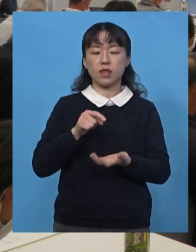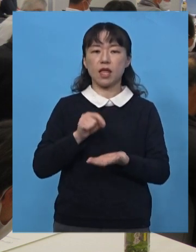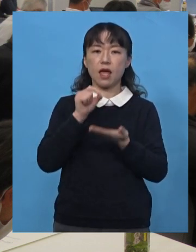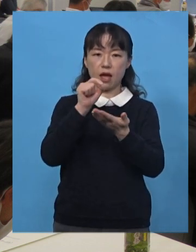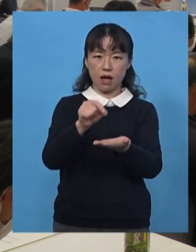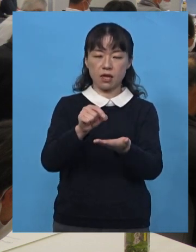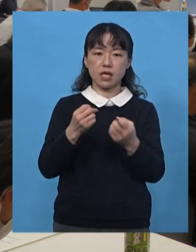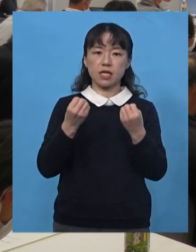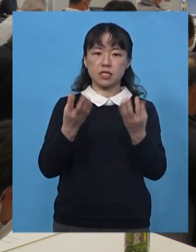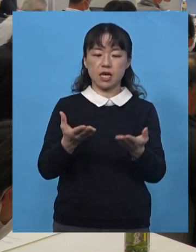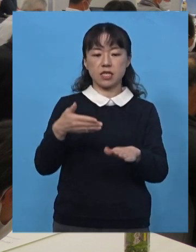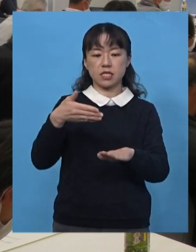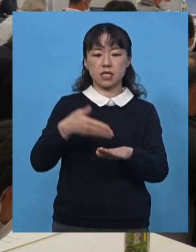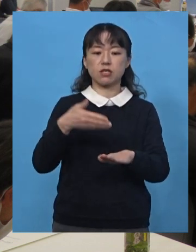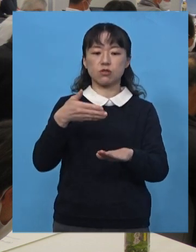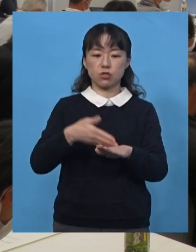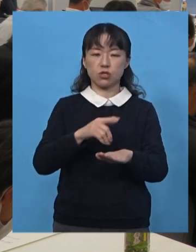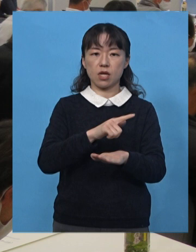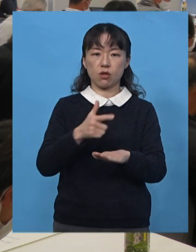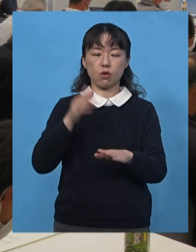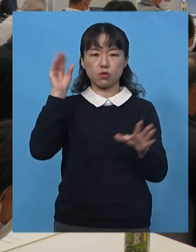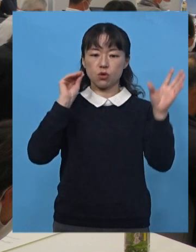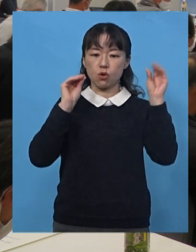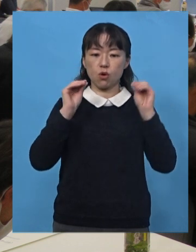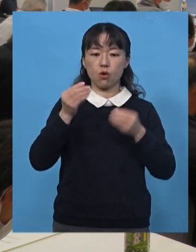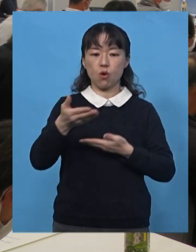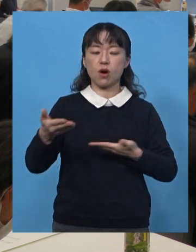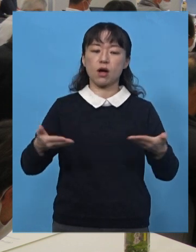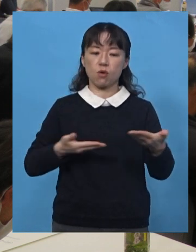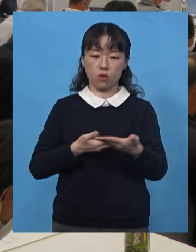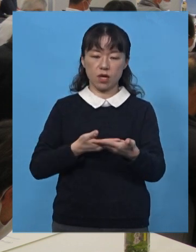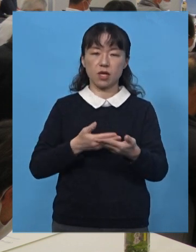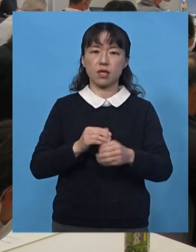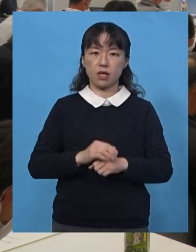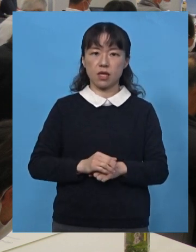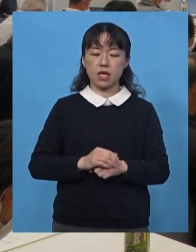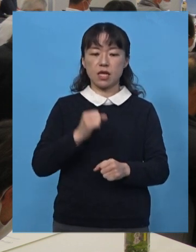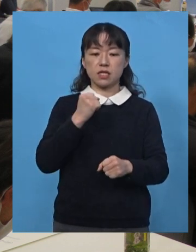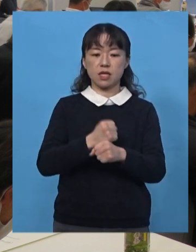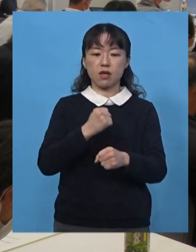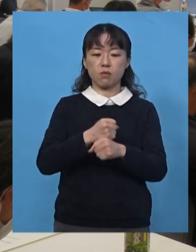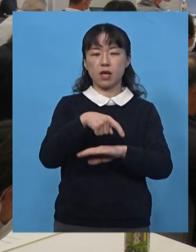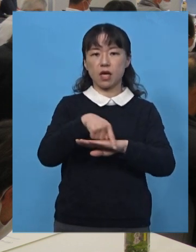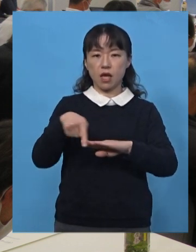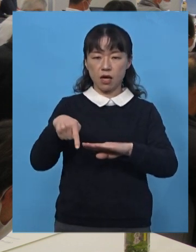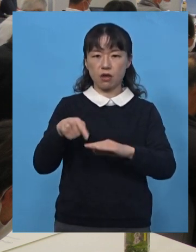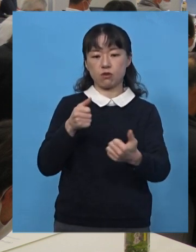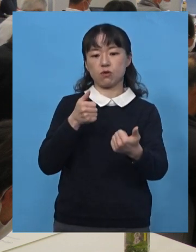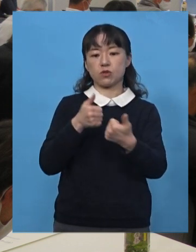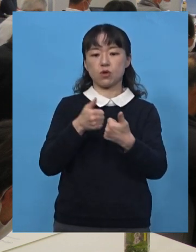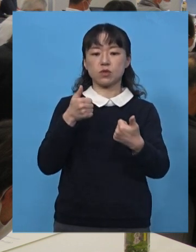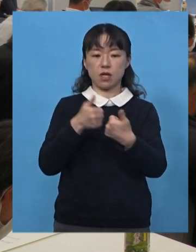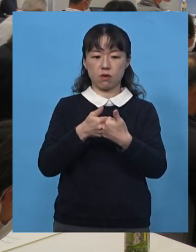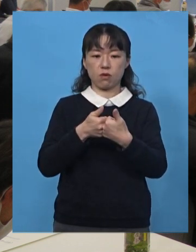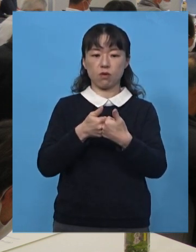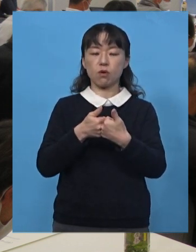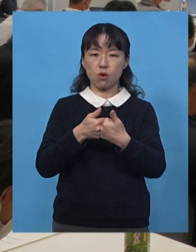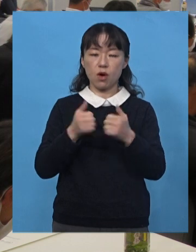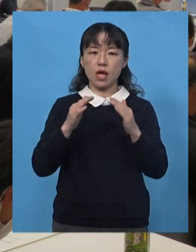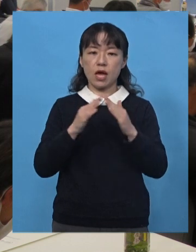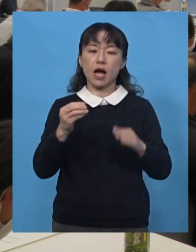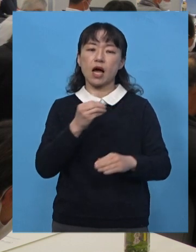や最新技術など情報交換などを行い、全大会の開催、栽培生産計画の